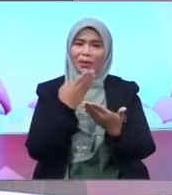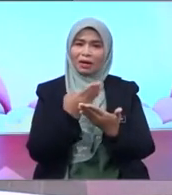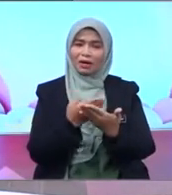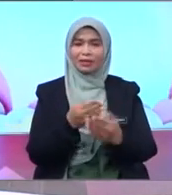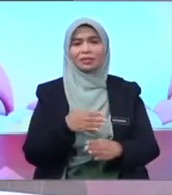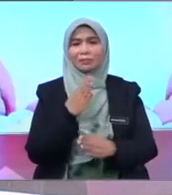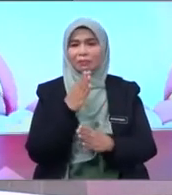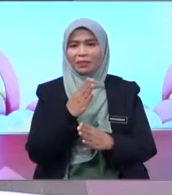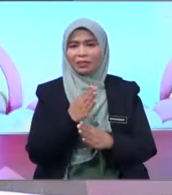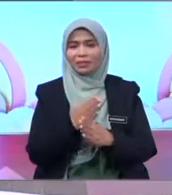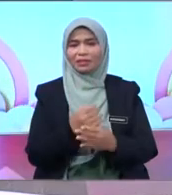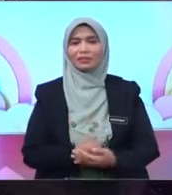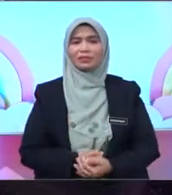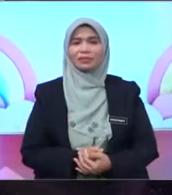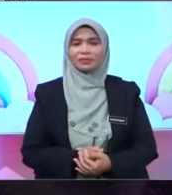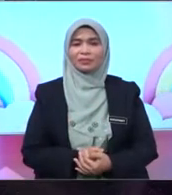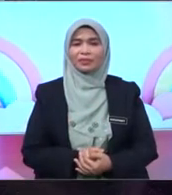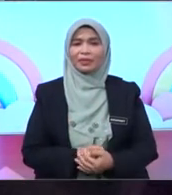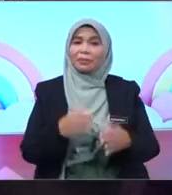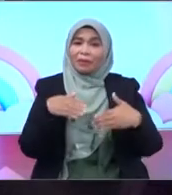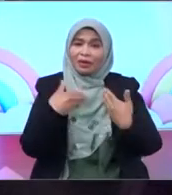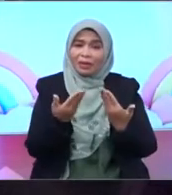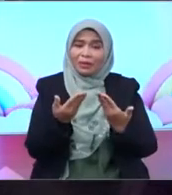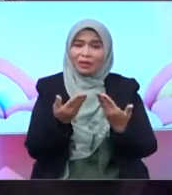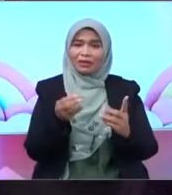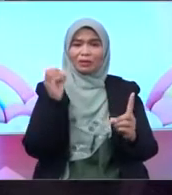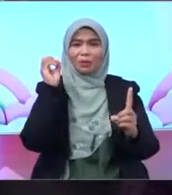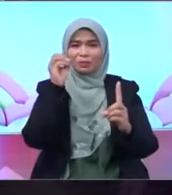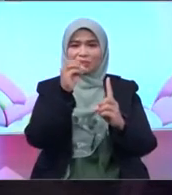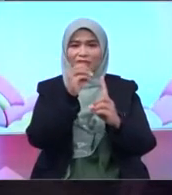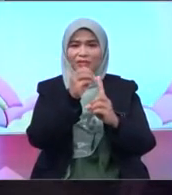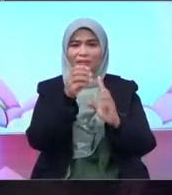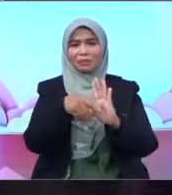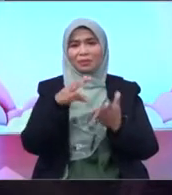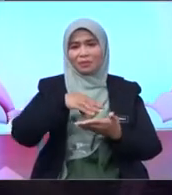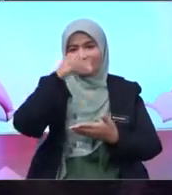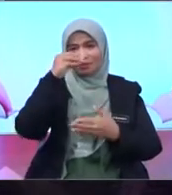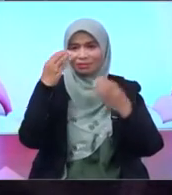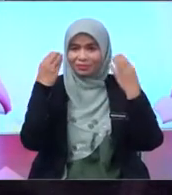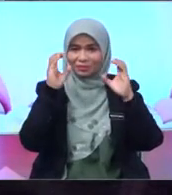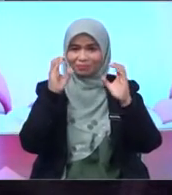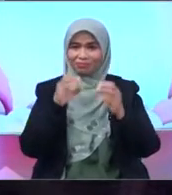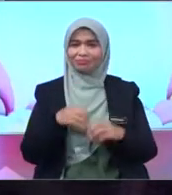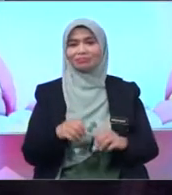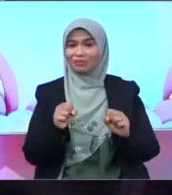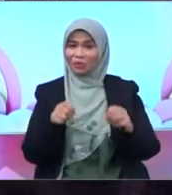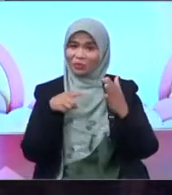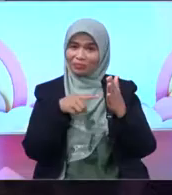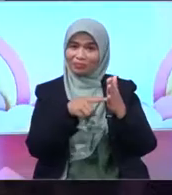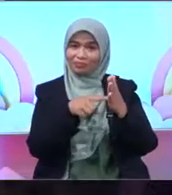patut Baiklah oke Bagaimana pula dengan objektif pembelajaran siku-siku ditunjukkan dislike Go Keyboard